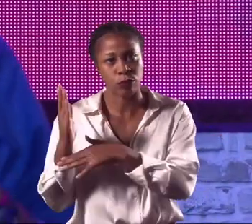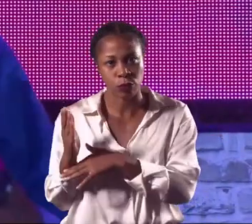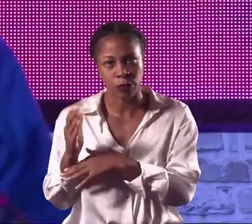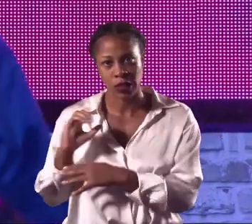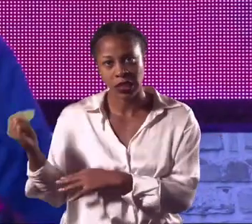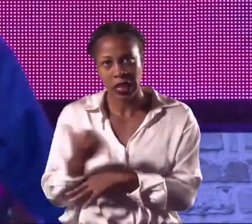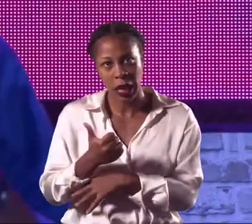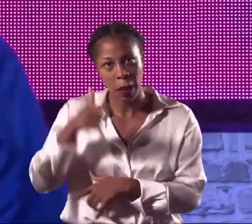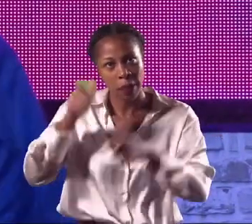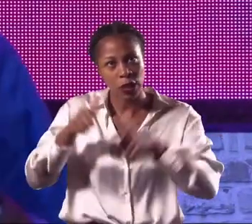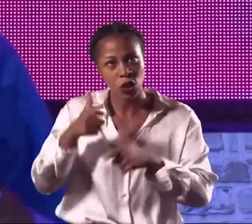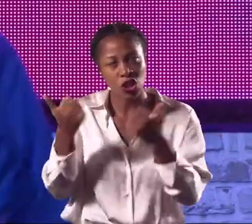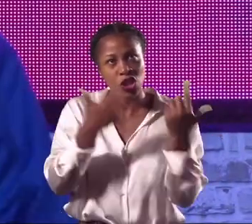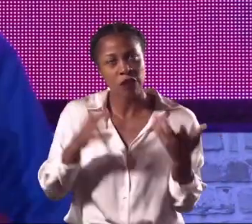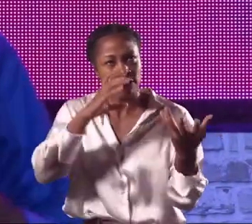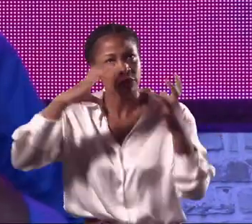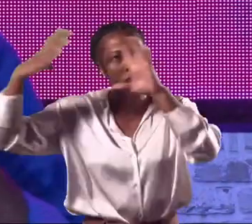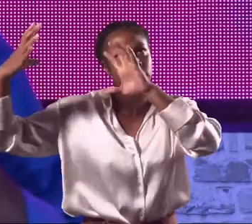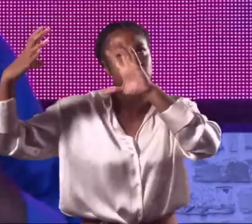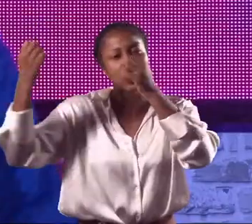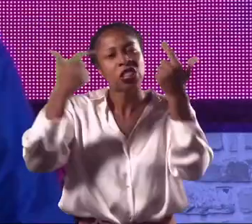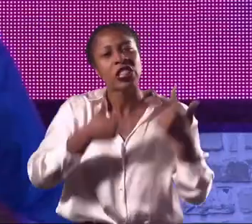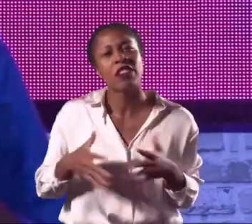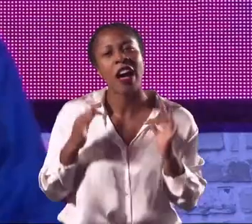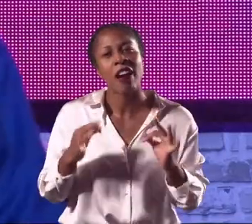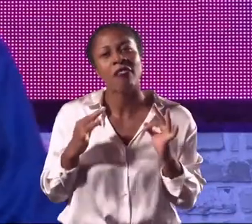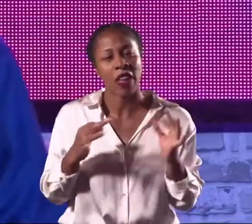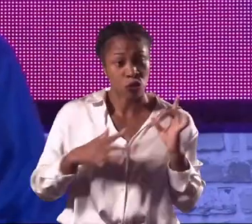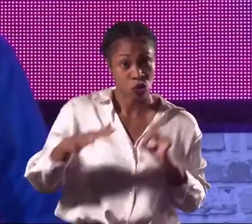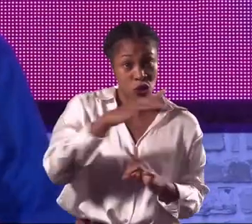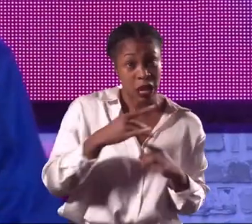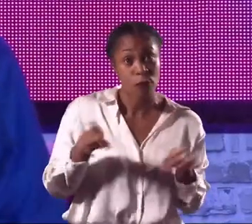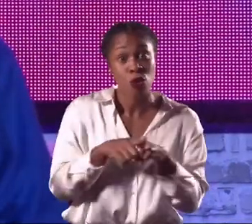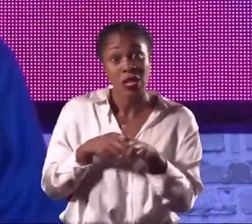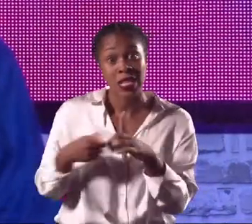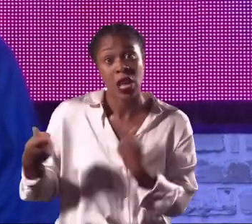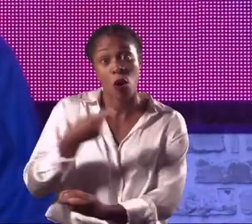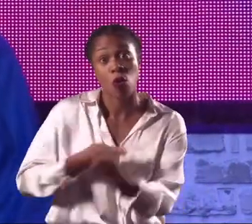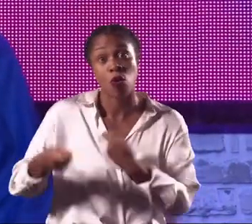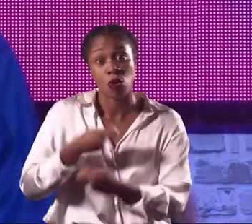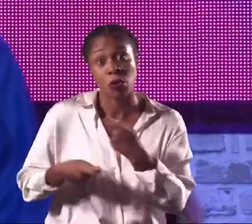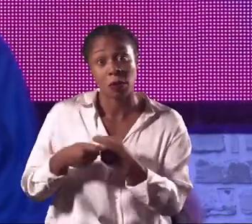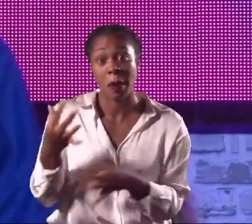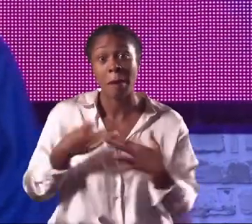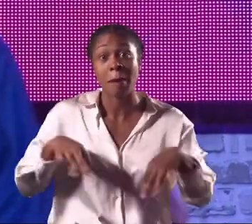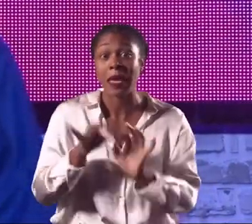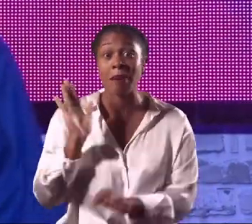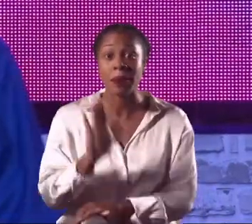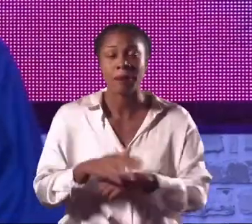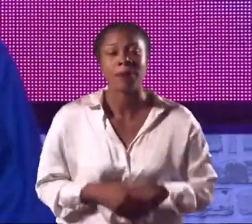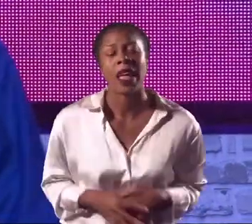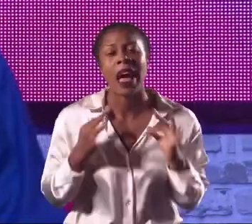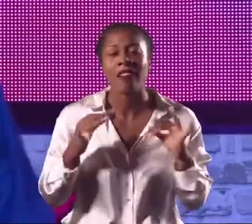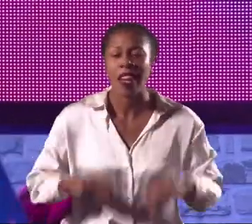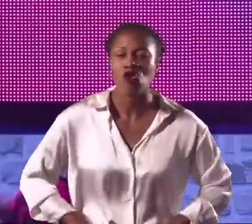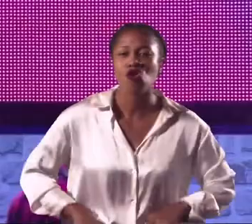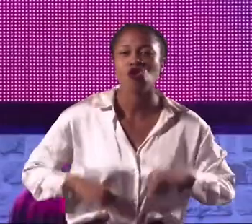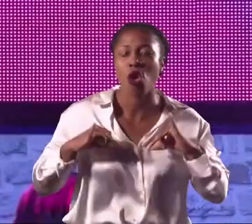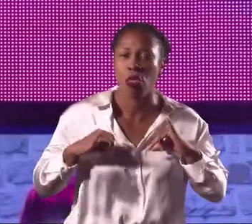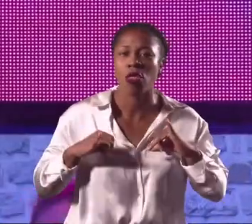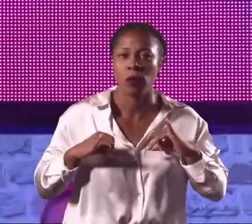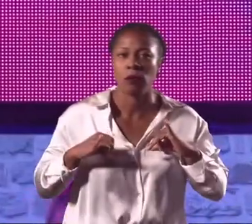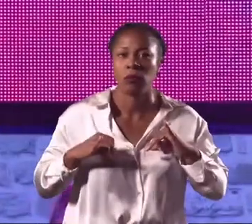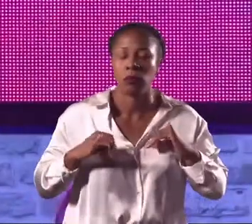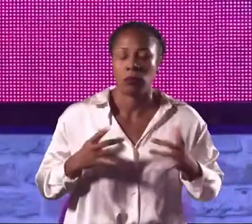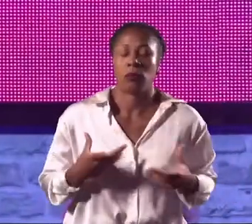tête des gens, des chiffres qui concernent l'aspect social et économique de notre pays. Quand on parle des jeunes, c'est quand même quelque chose qui